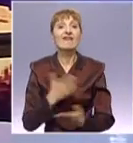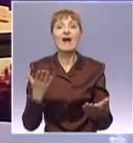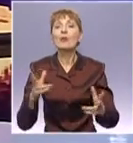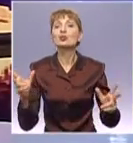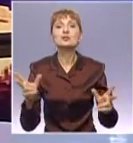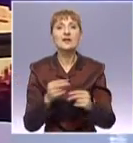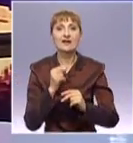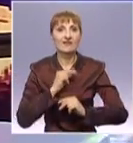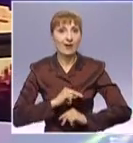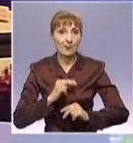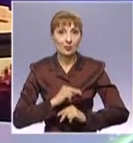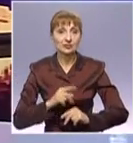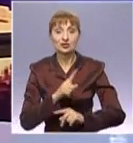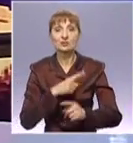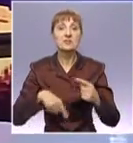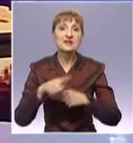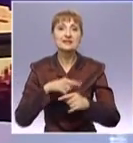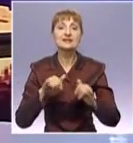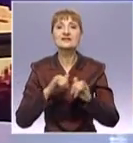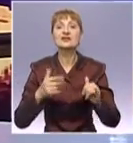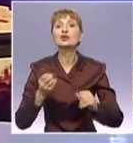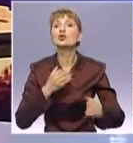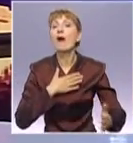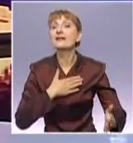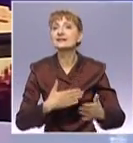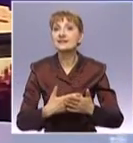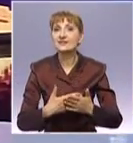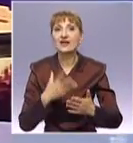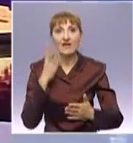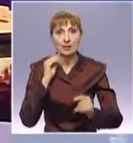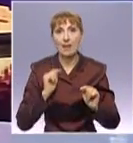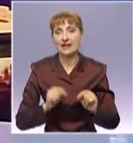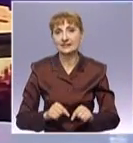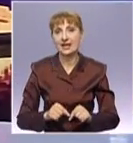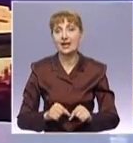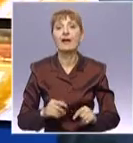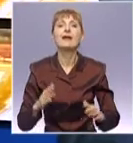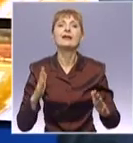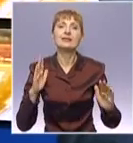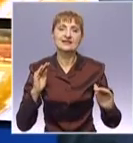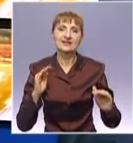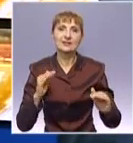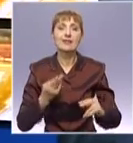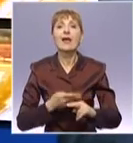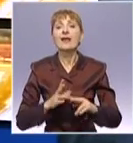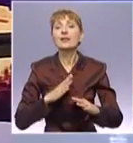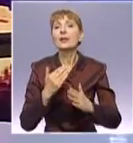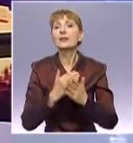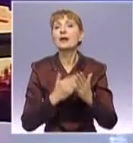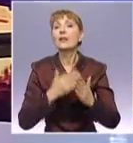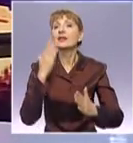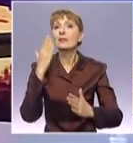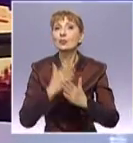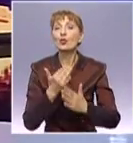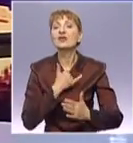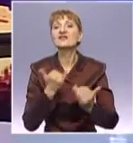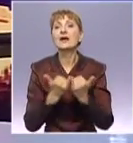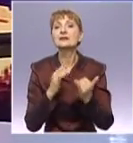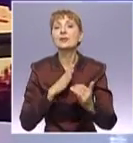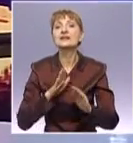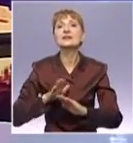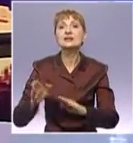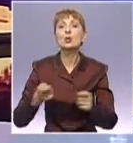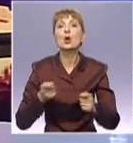успехов в работе, чтобы бизнес развивался еще Спасибо активнее большое. У нас в Алматы. И до свидания. Это была программа «Напрямую». У нас в гостях был